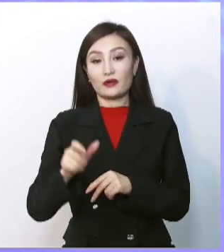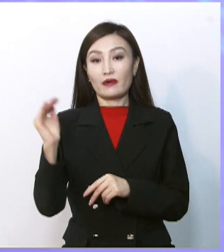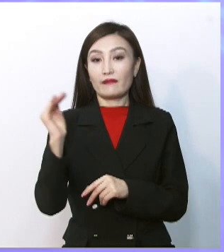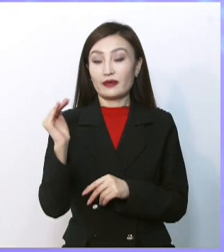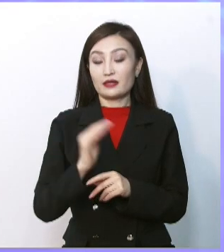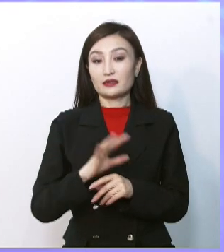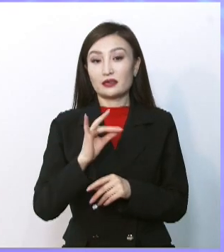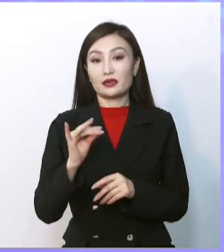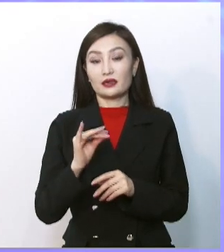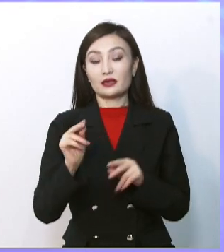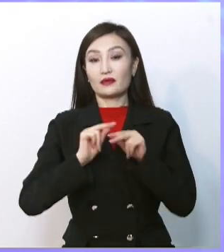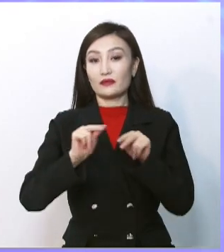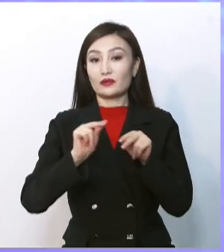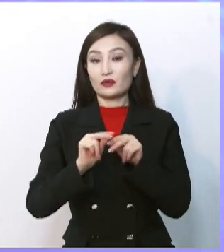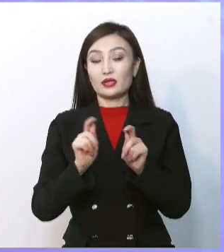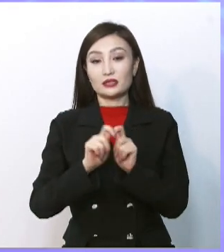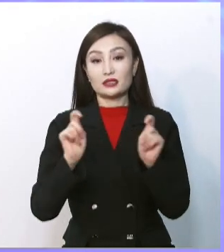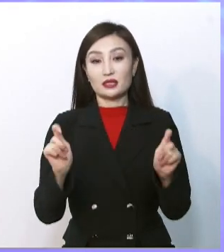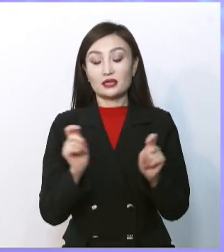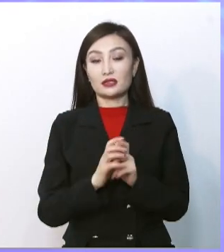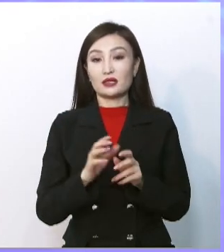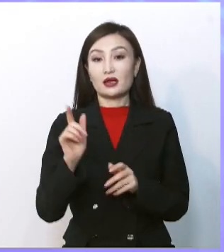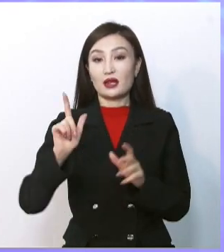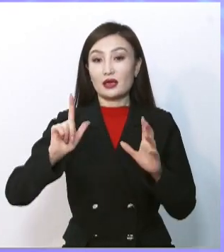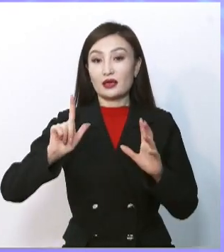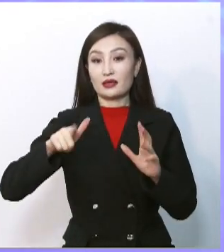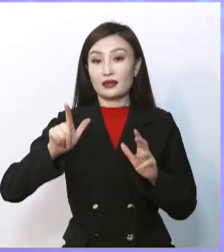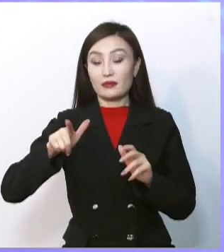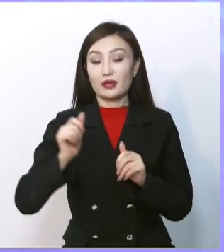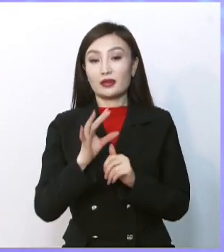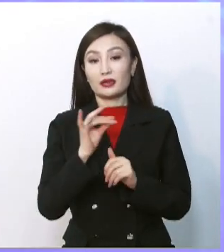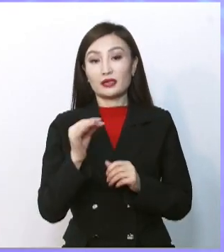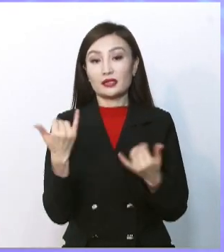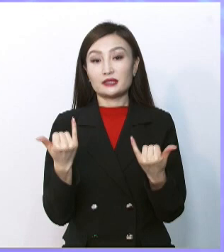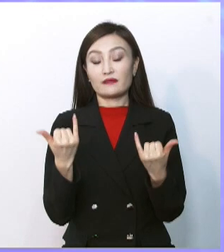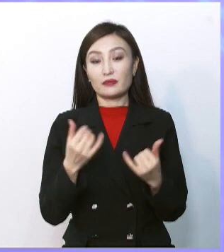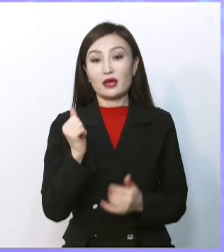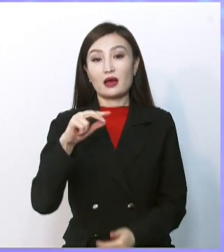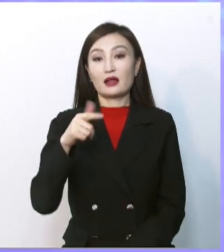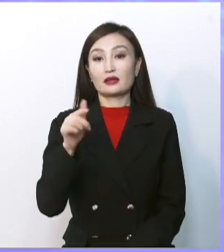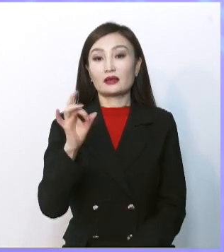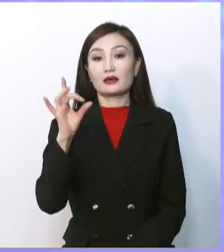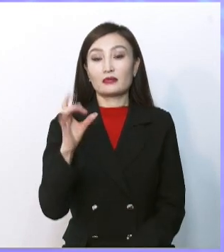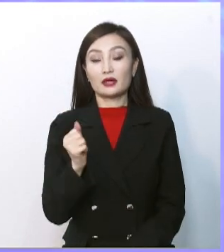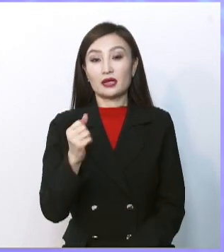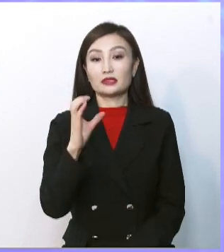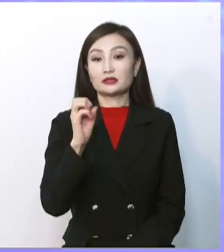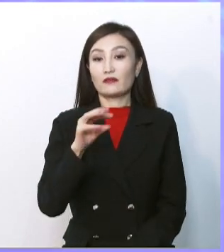физик и физиолог, создатель аналитической геометрии и современной алгебраической